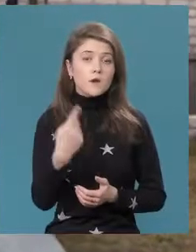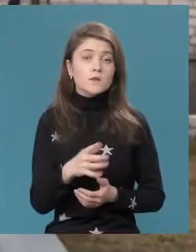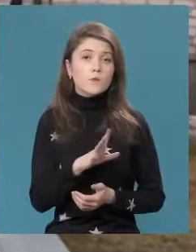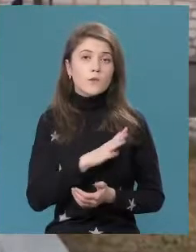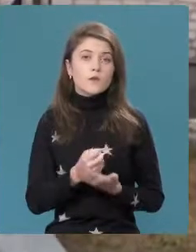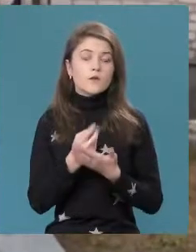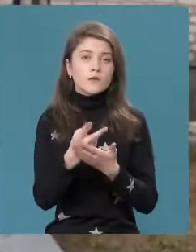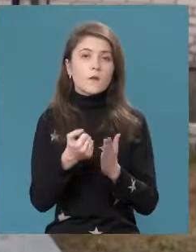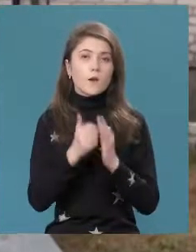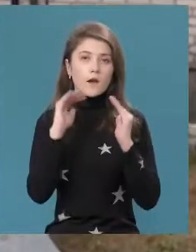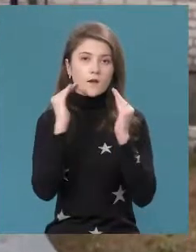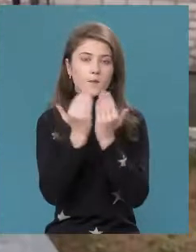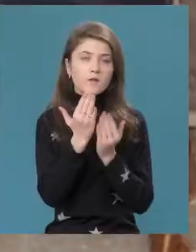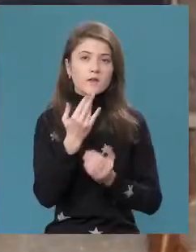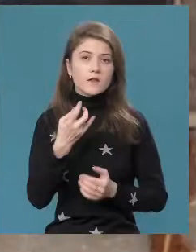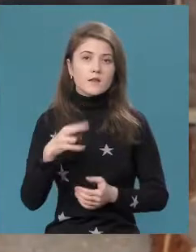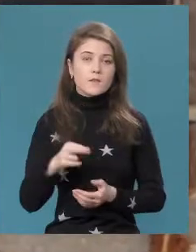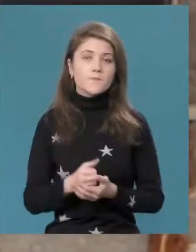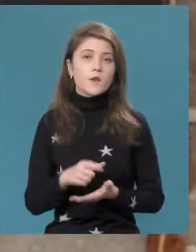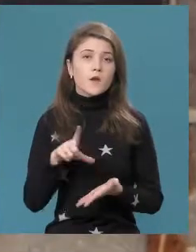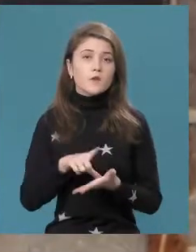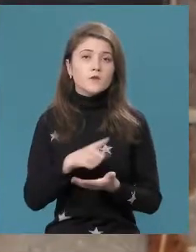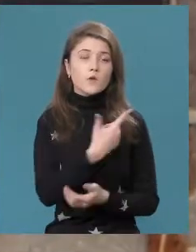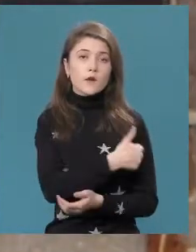до реанімаційного відділення Коростишівської лікарні.